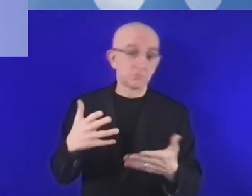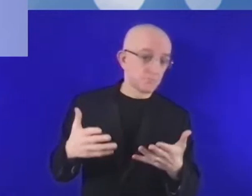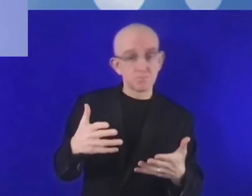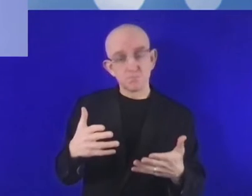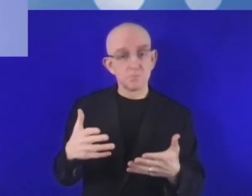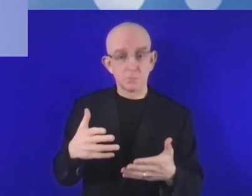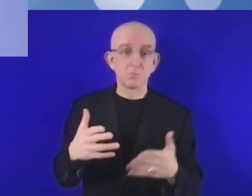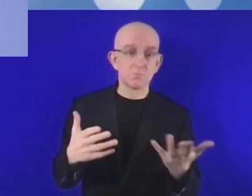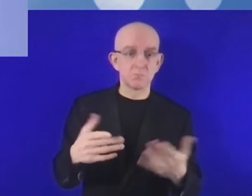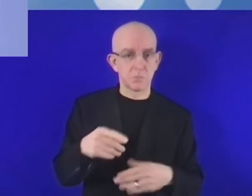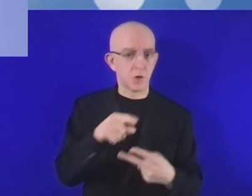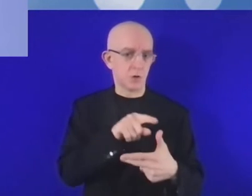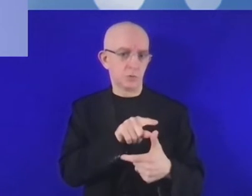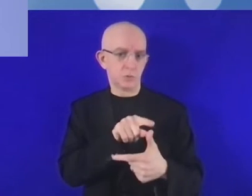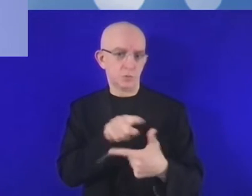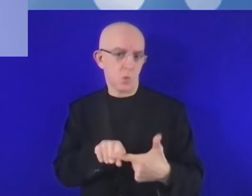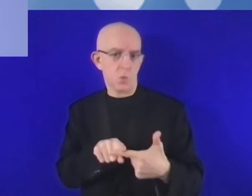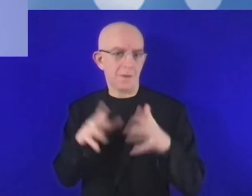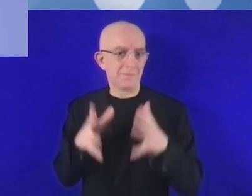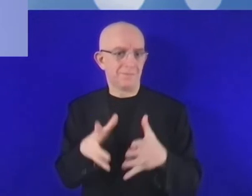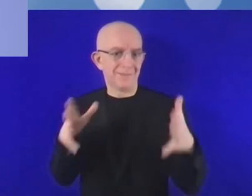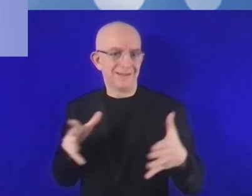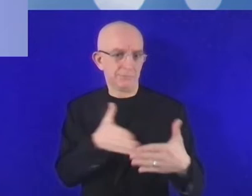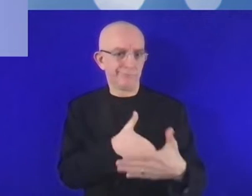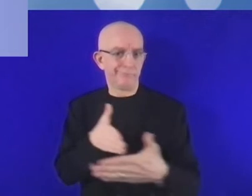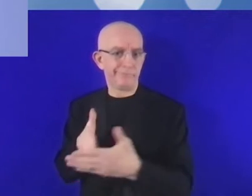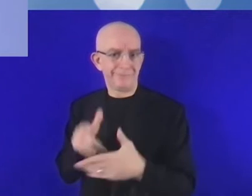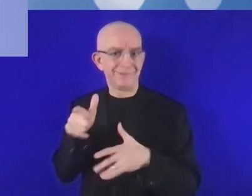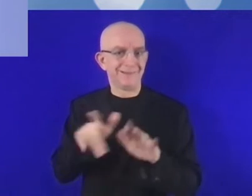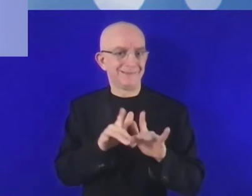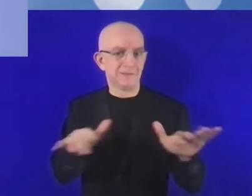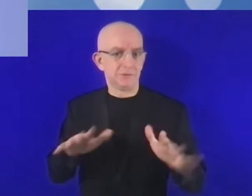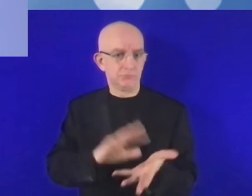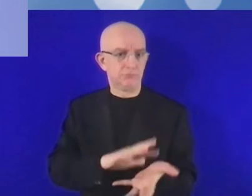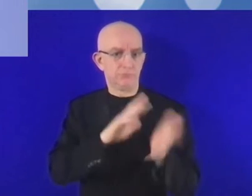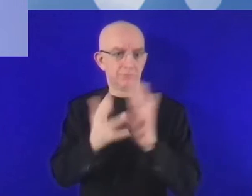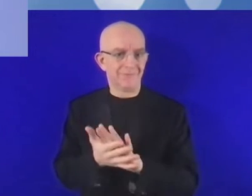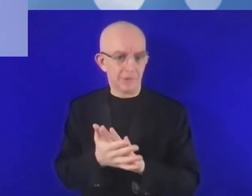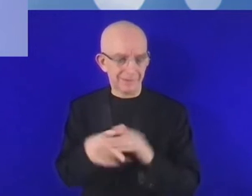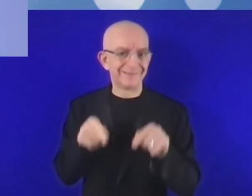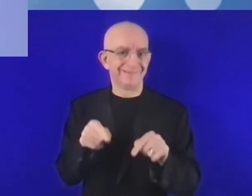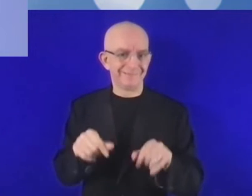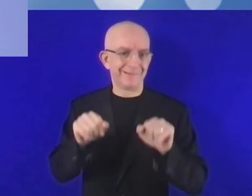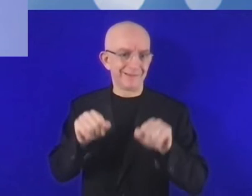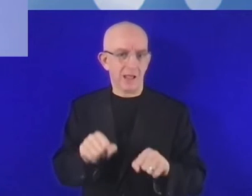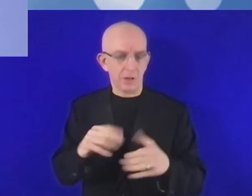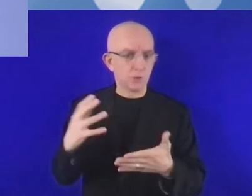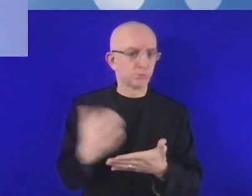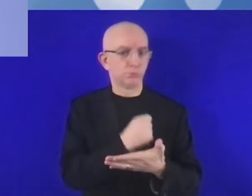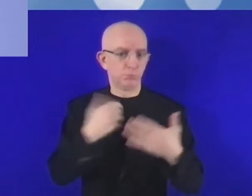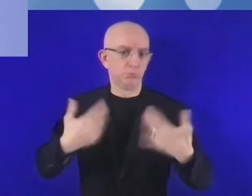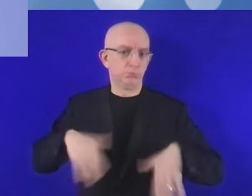существуют ключевые вызовы на пути к полной трансформации. Прежде